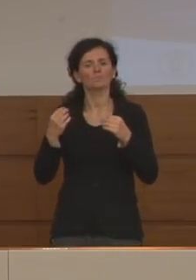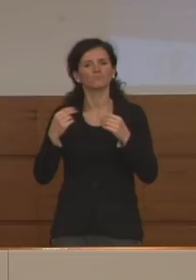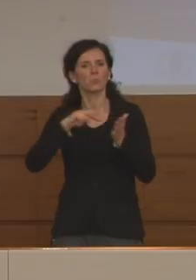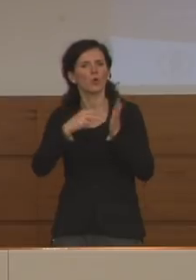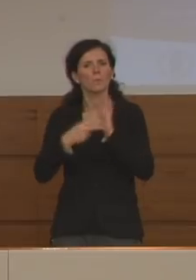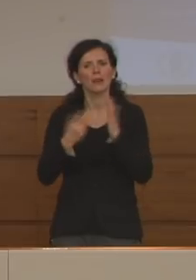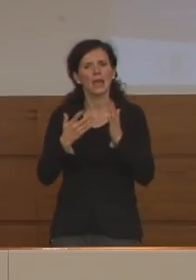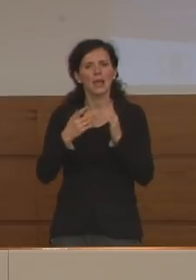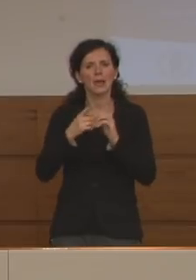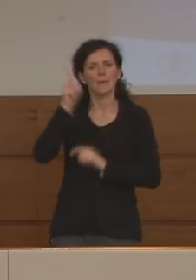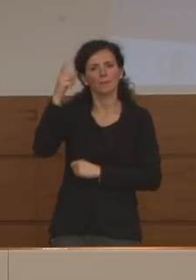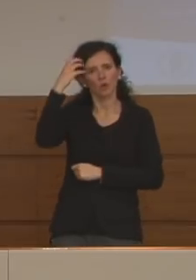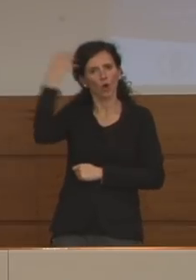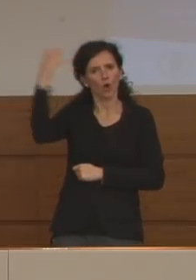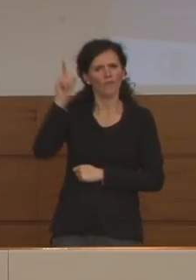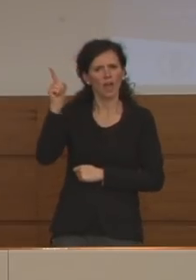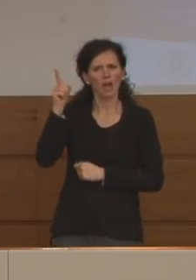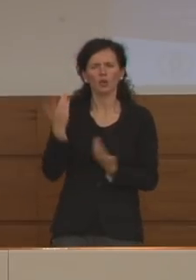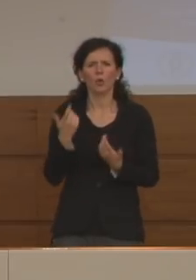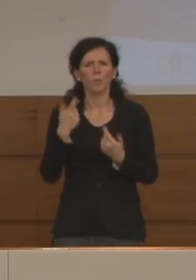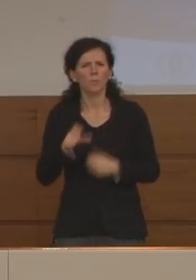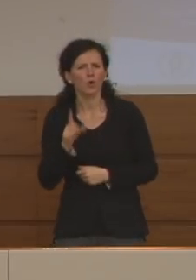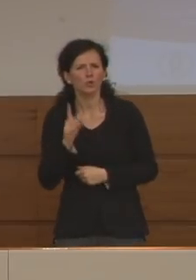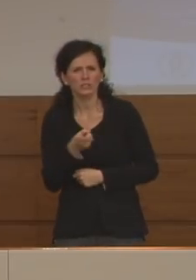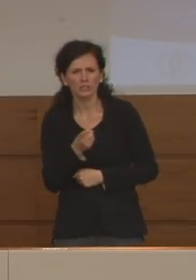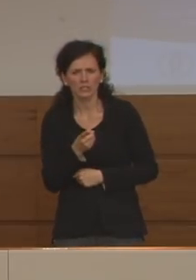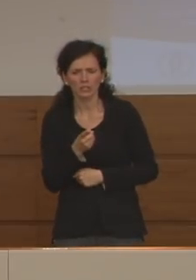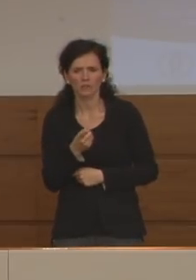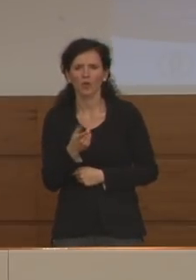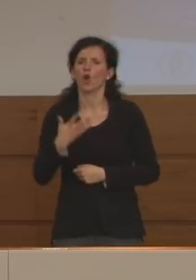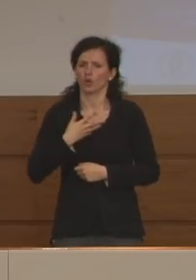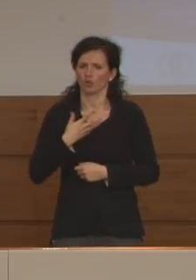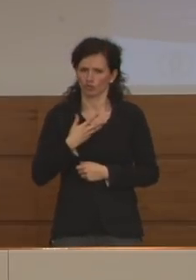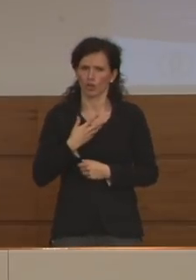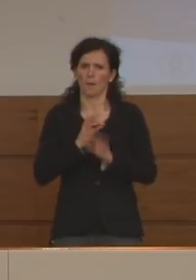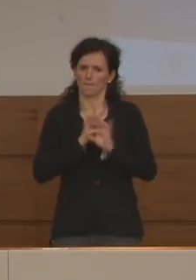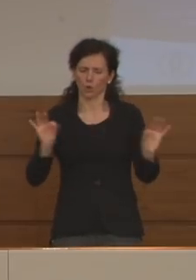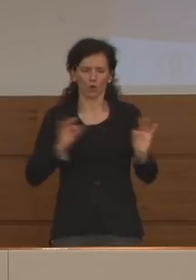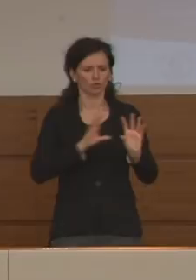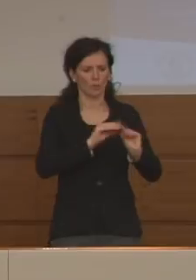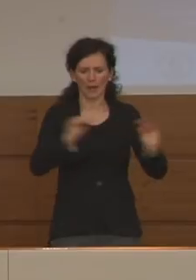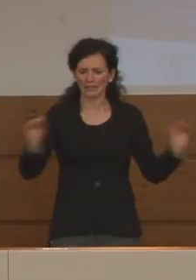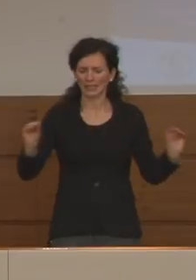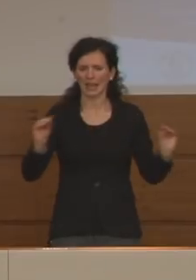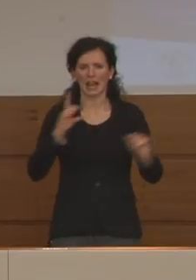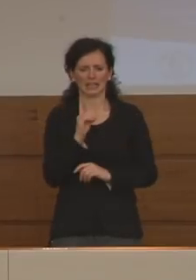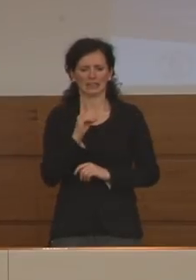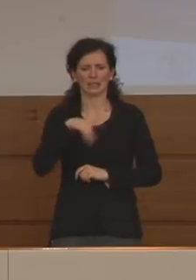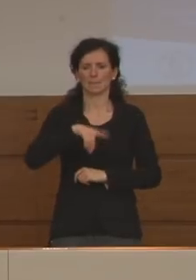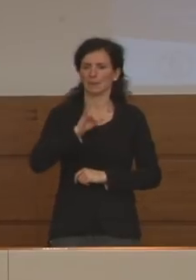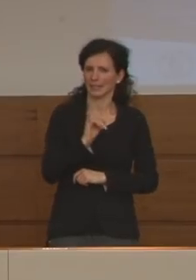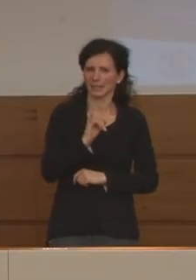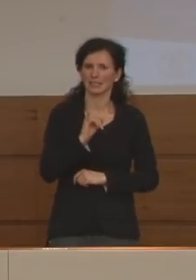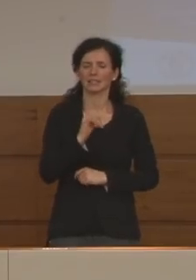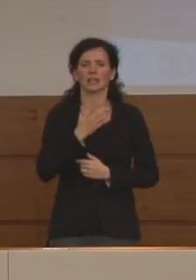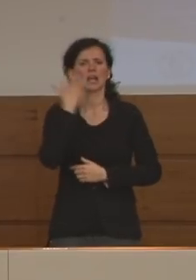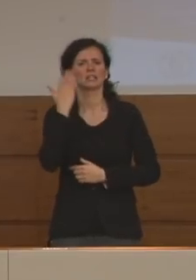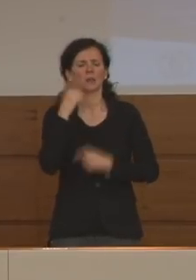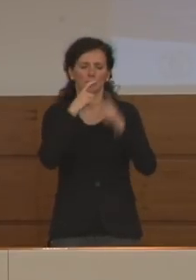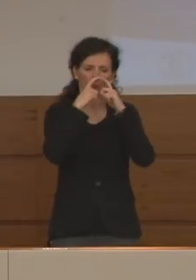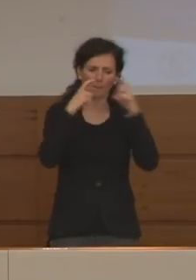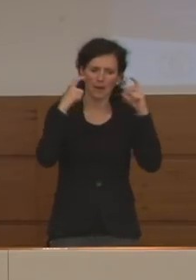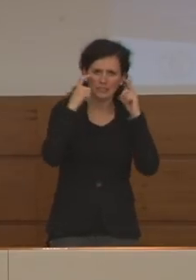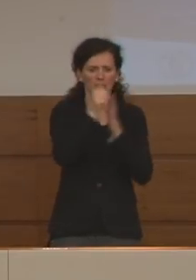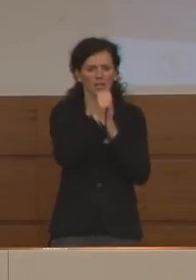quale motivo oltre alle tutti quelli che sono i materiali per la sicurezza personale facciamo riferimento naturalmente alle mascherine